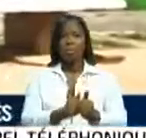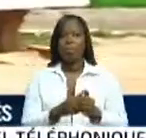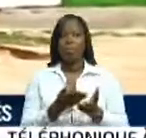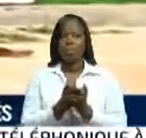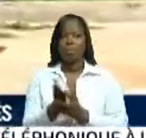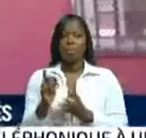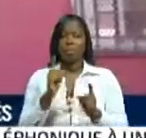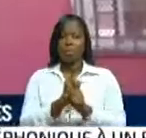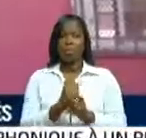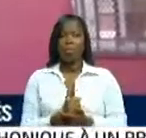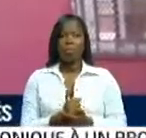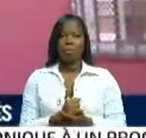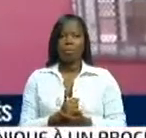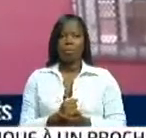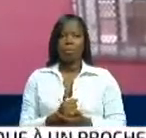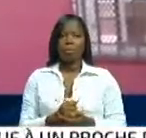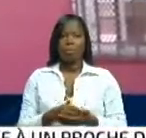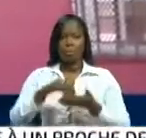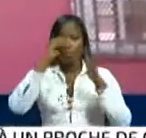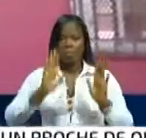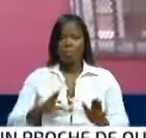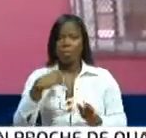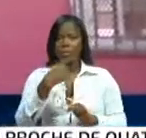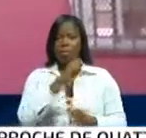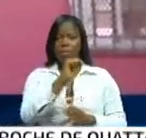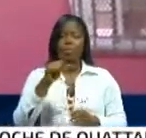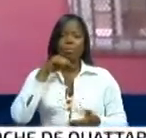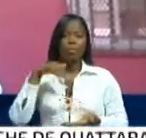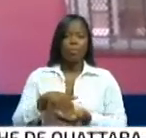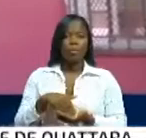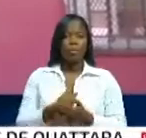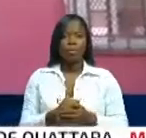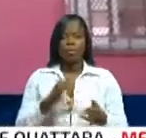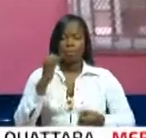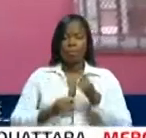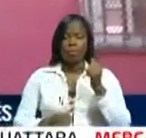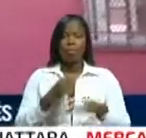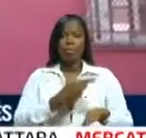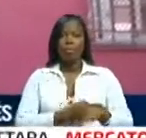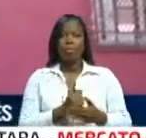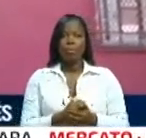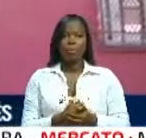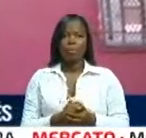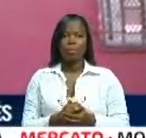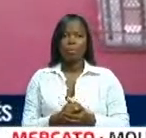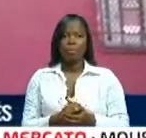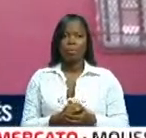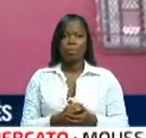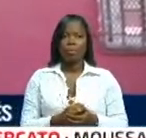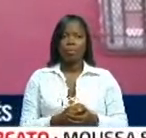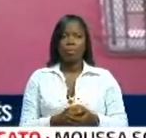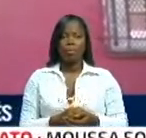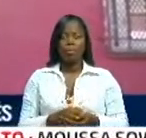aux étudiants qui ne sont pas encore à la fin de l année aussi que ça guy julien maes et